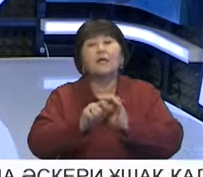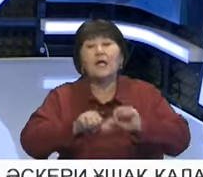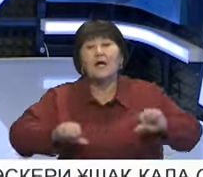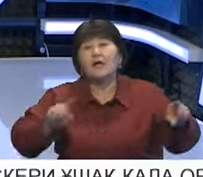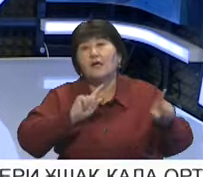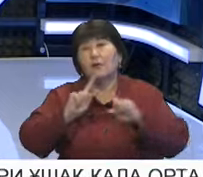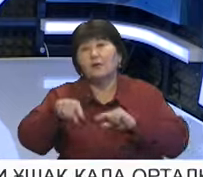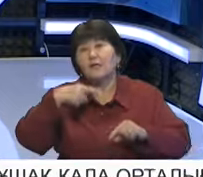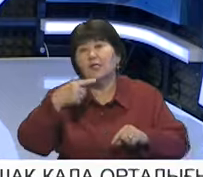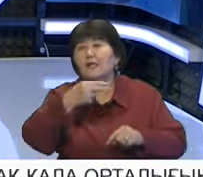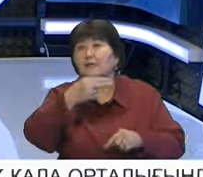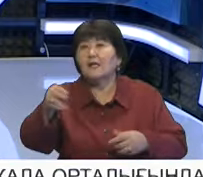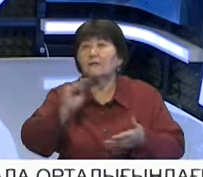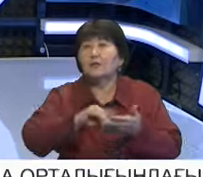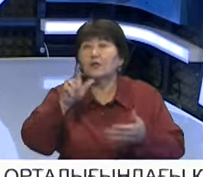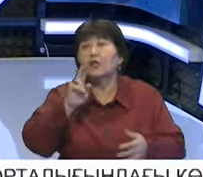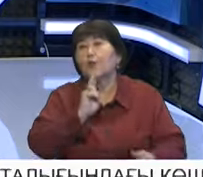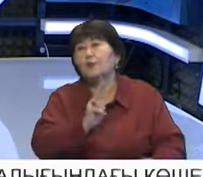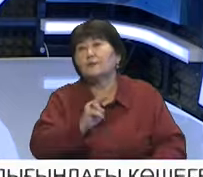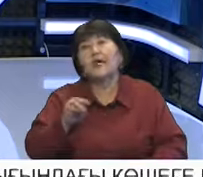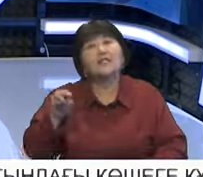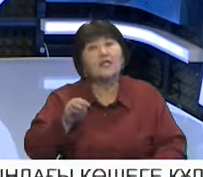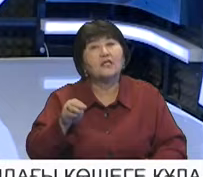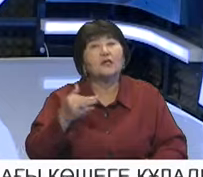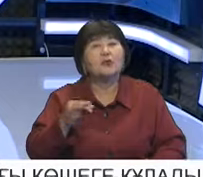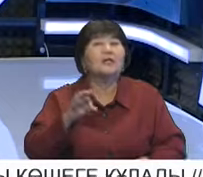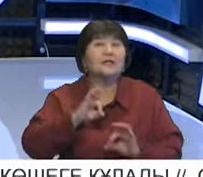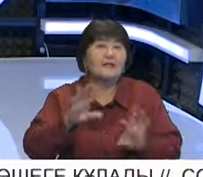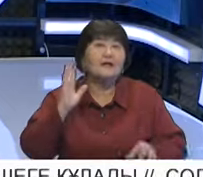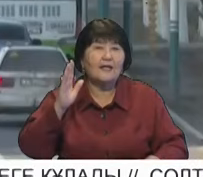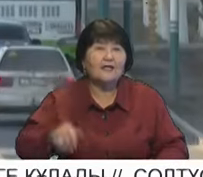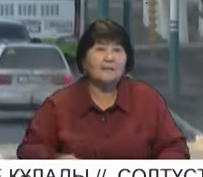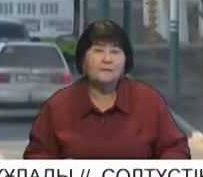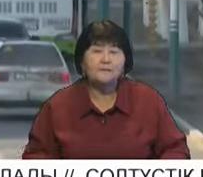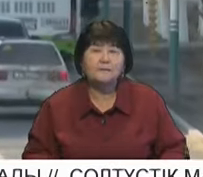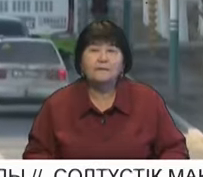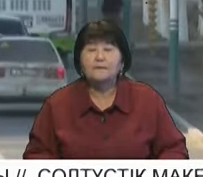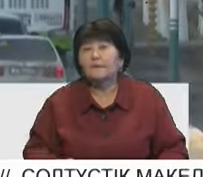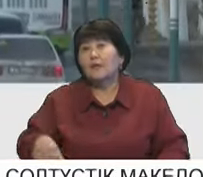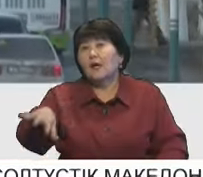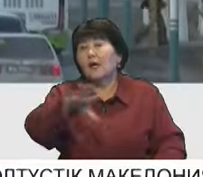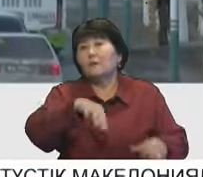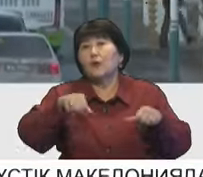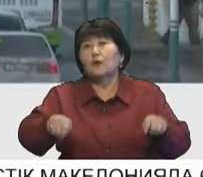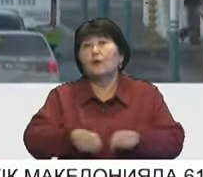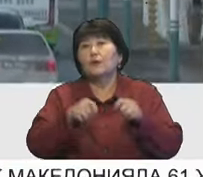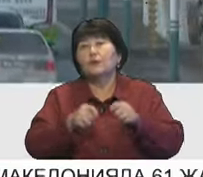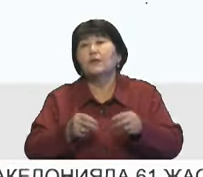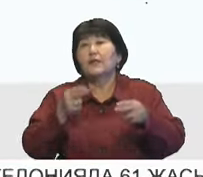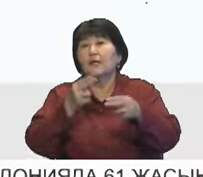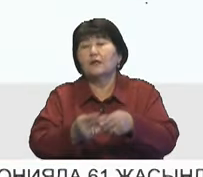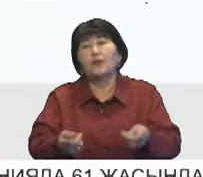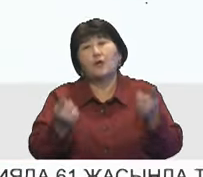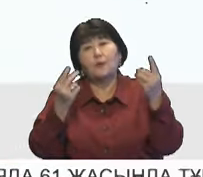отырысында айтылды. Тақырыпты тілшіміз Қозы Көрпеш Жасарал ұлы тарқатады. Аймақта құқық бұзушылықтың алдын алуға